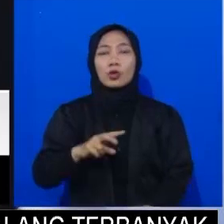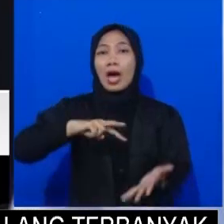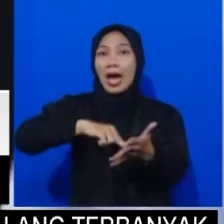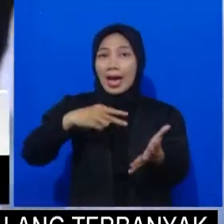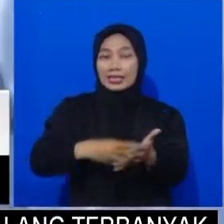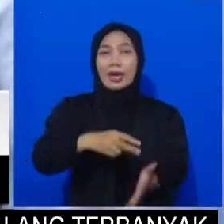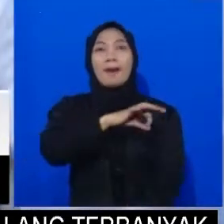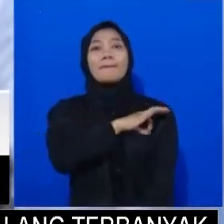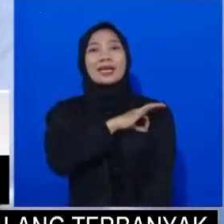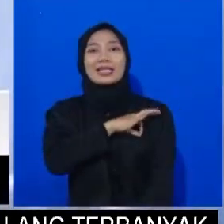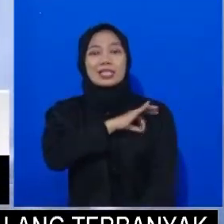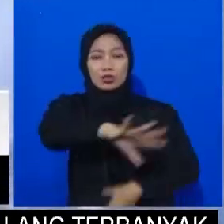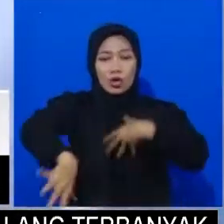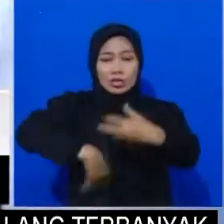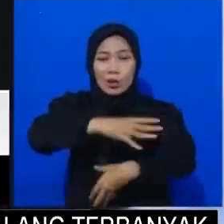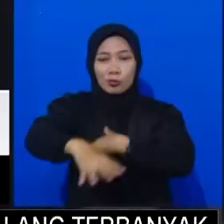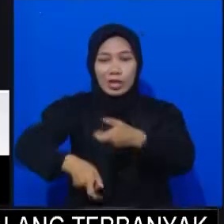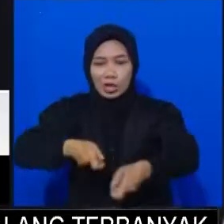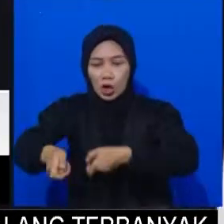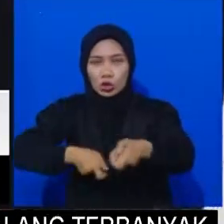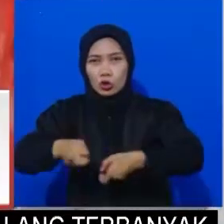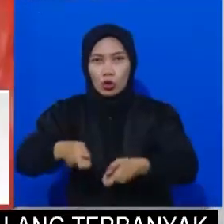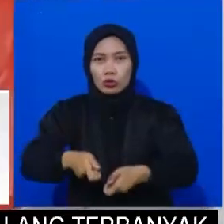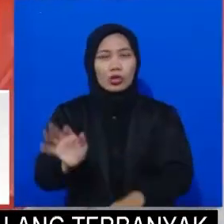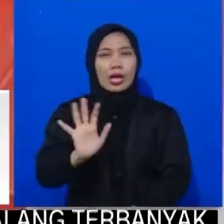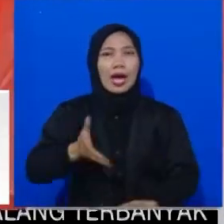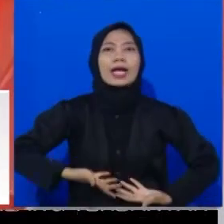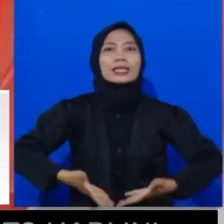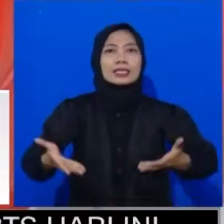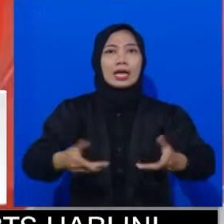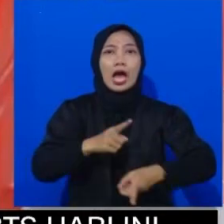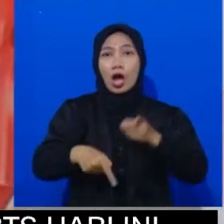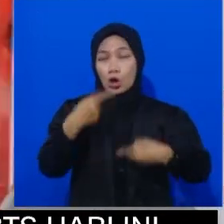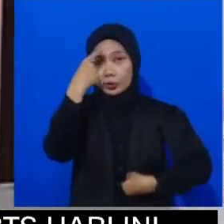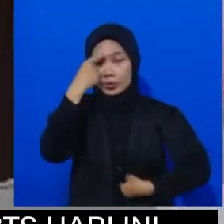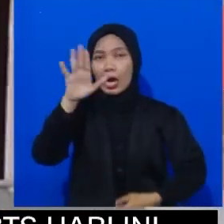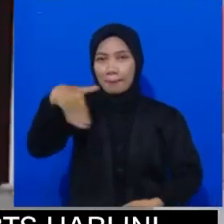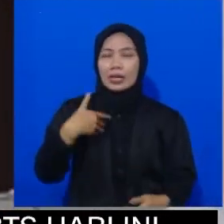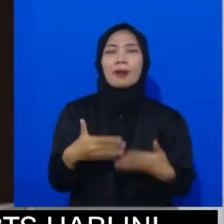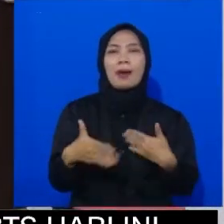mengintervensi lembaga yudikatif. Tim Liputan CNN Indonesia.